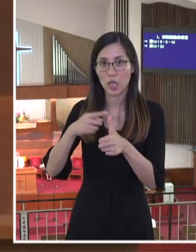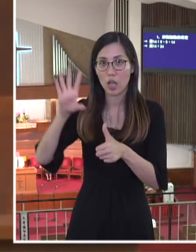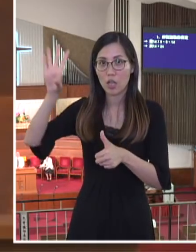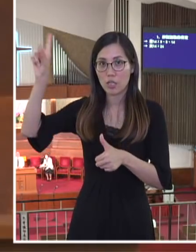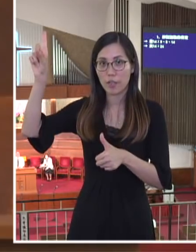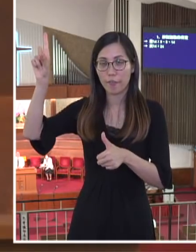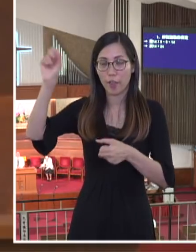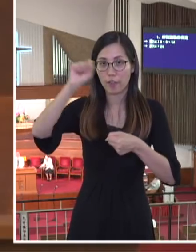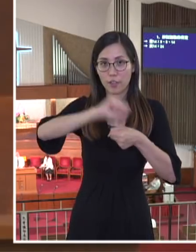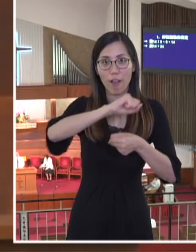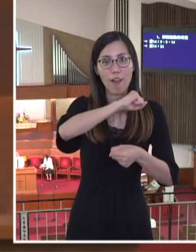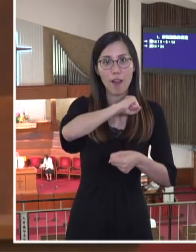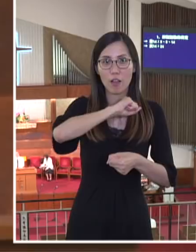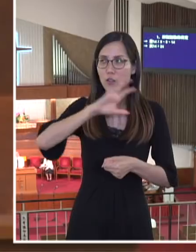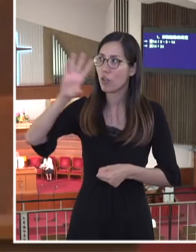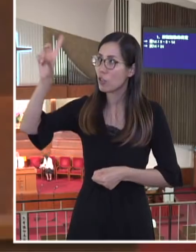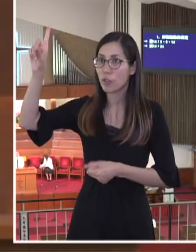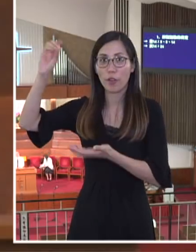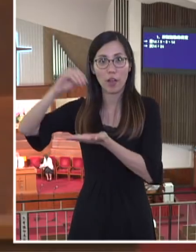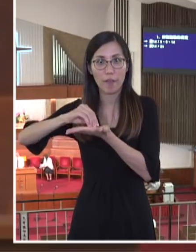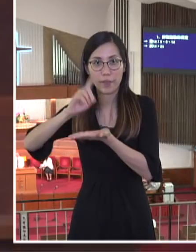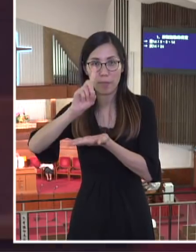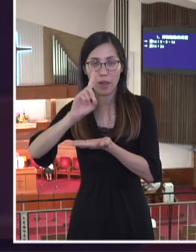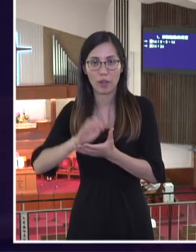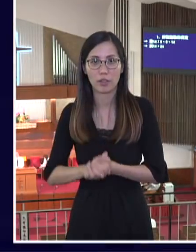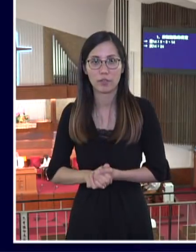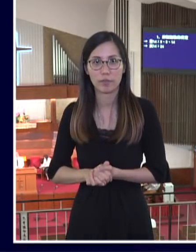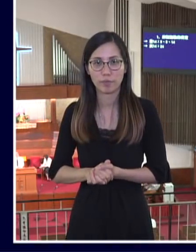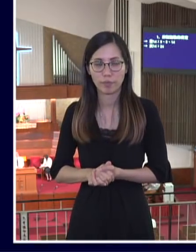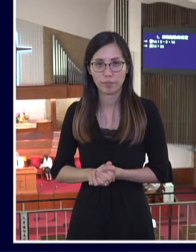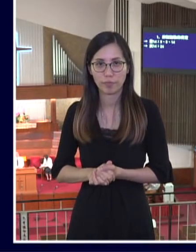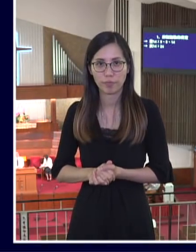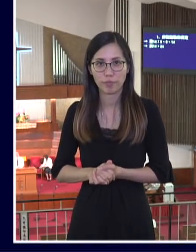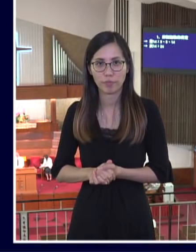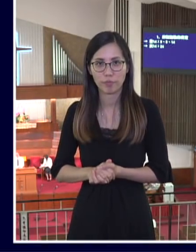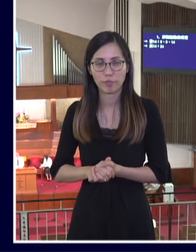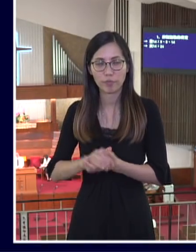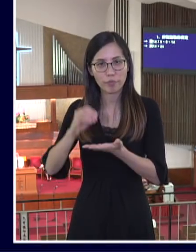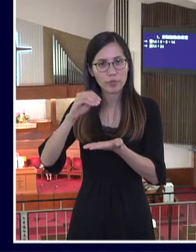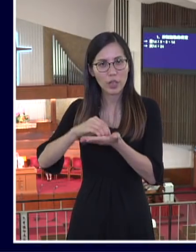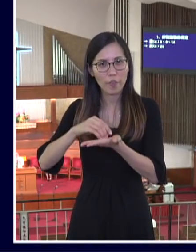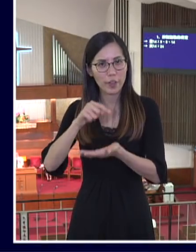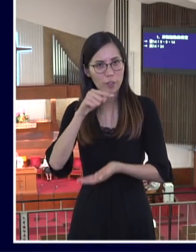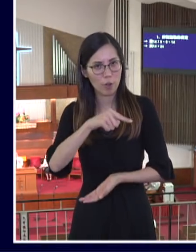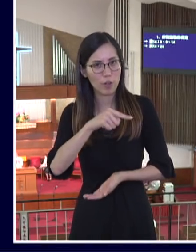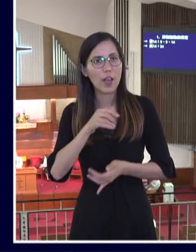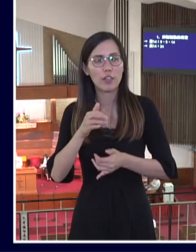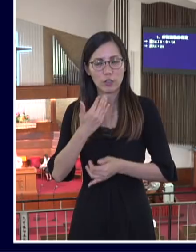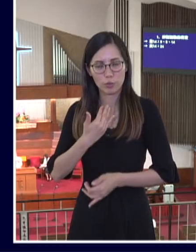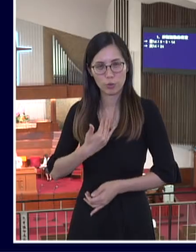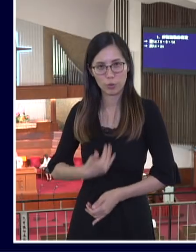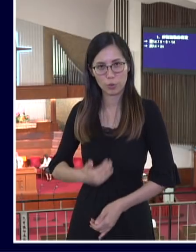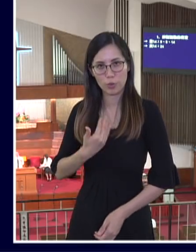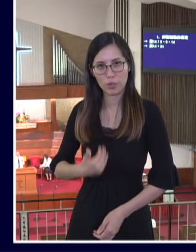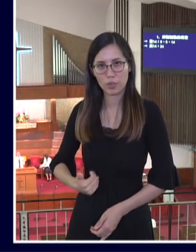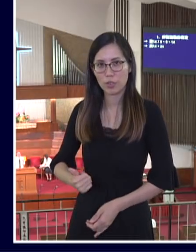出现了在约书亚记的14章有3节，即是形容他是专心跟从耶和华。但在民数记呢在早期的时候呢，民数